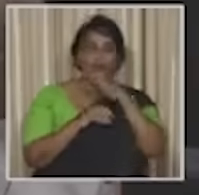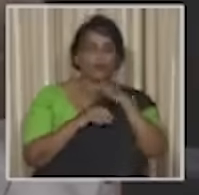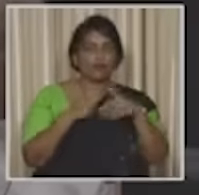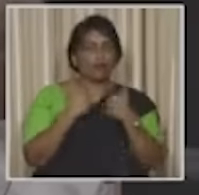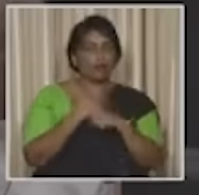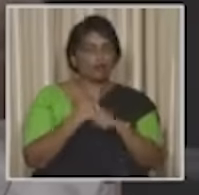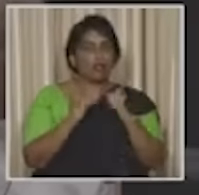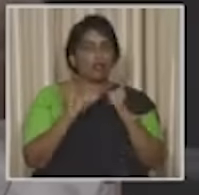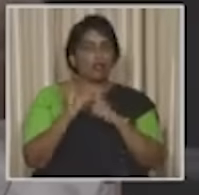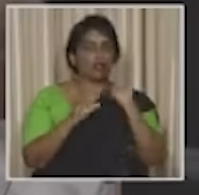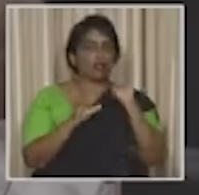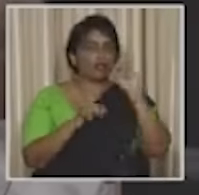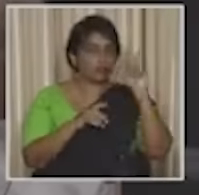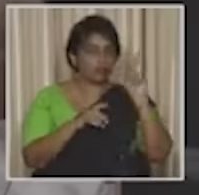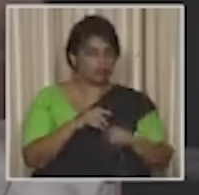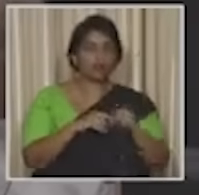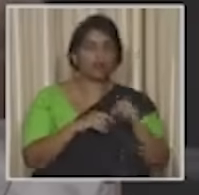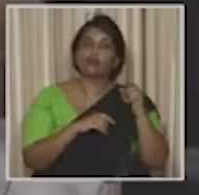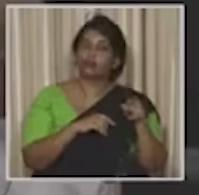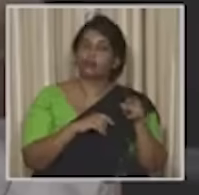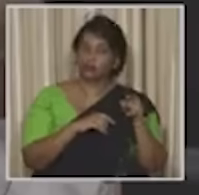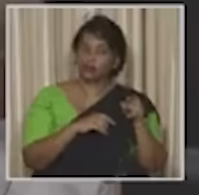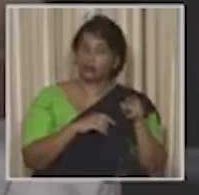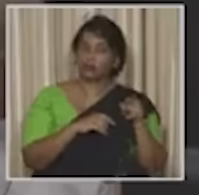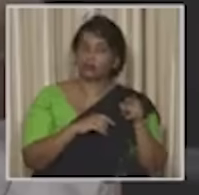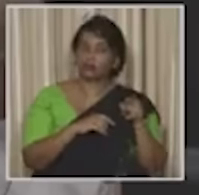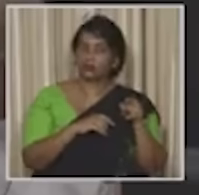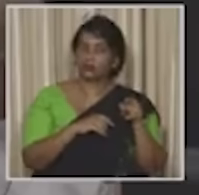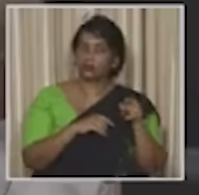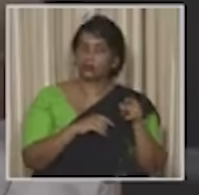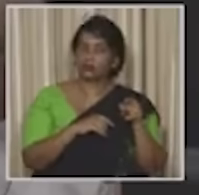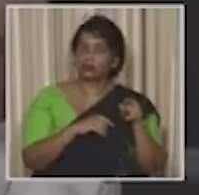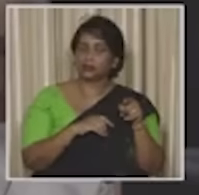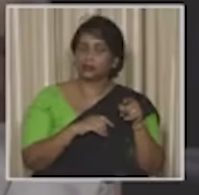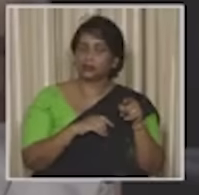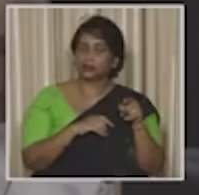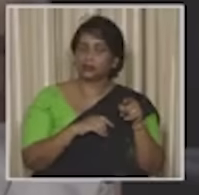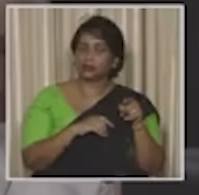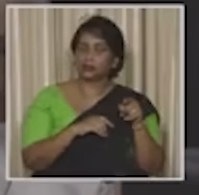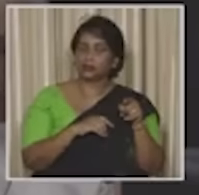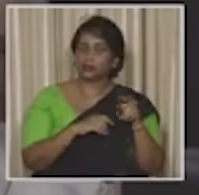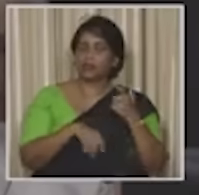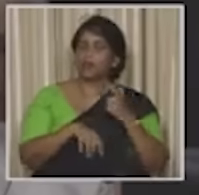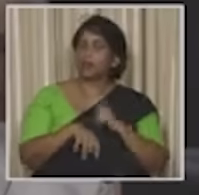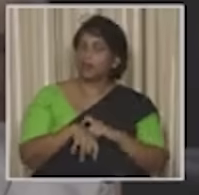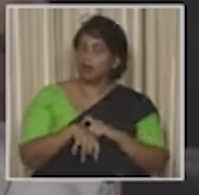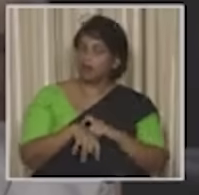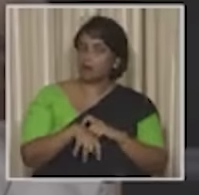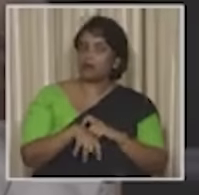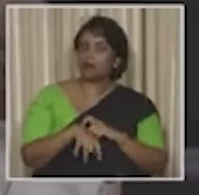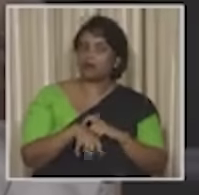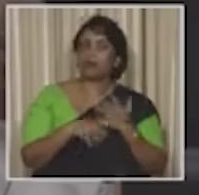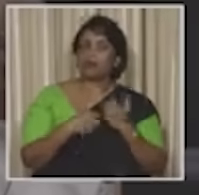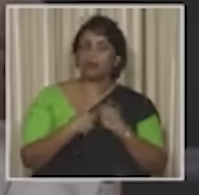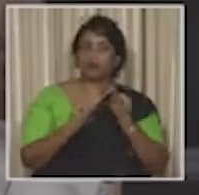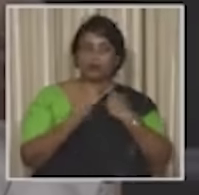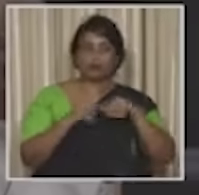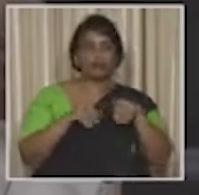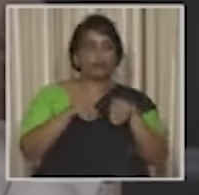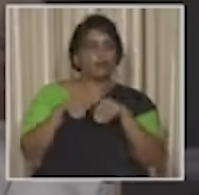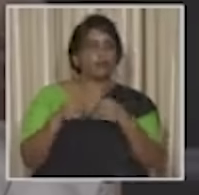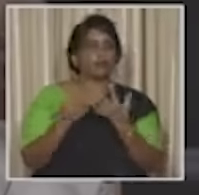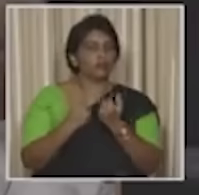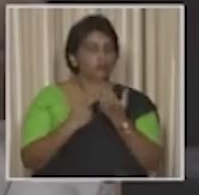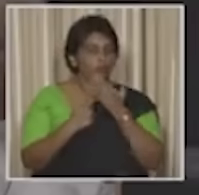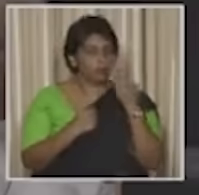අක්කර 20000ක් අපිට විශේෂයෙන්ම මේ අපිට අවස්ථාව තියෙන අපෝ යලි වගාවට